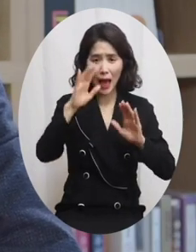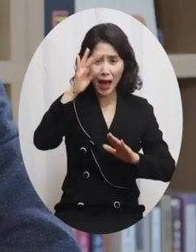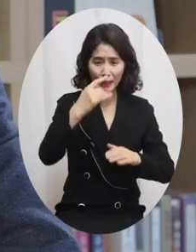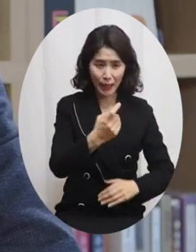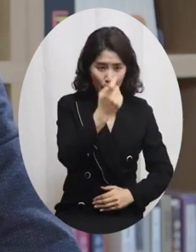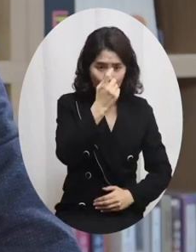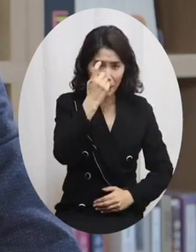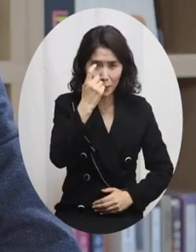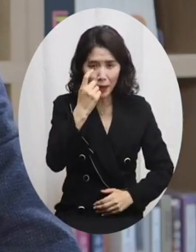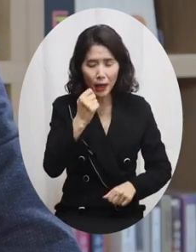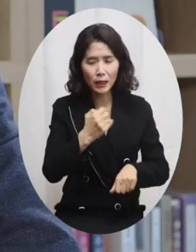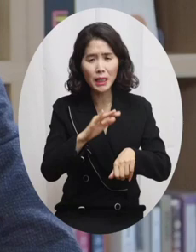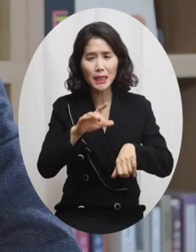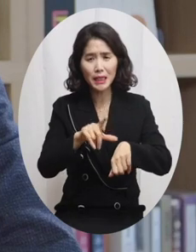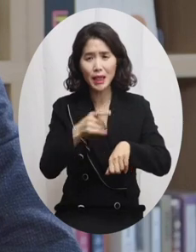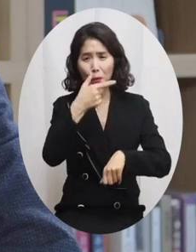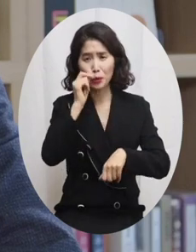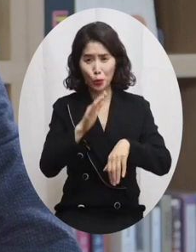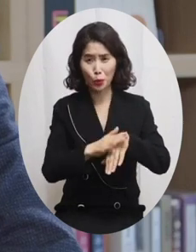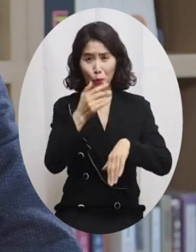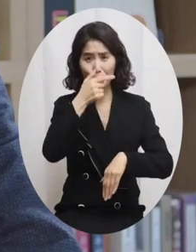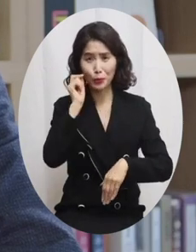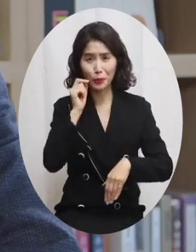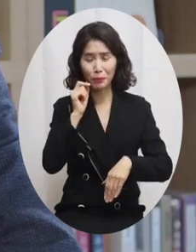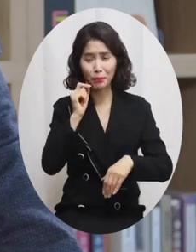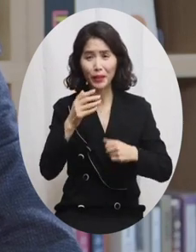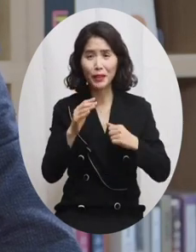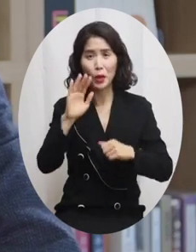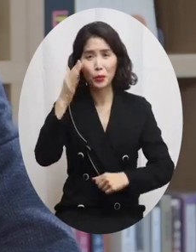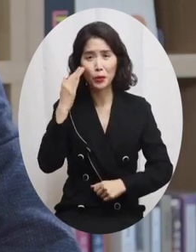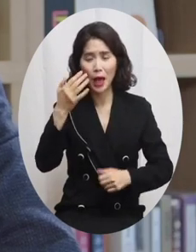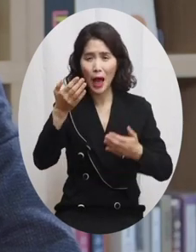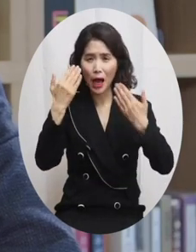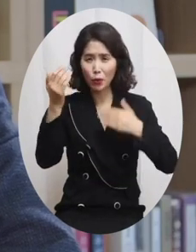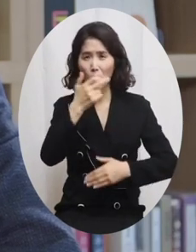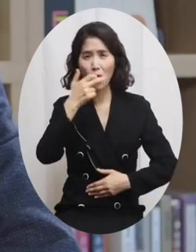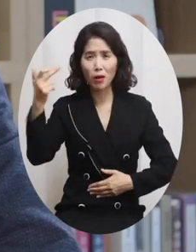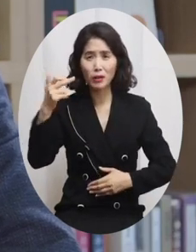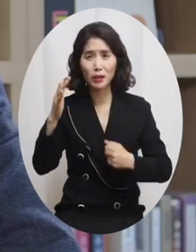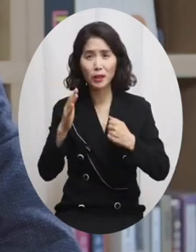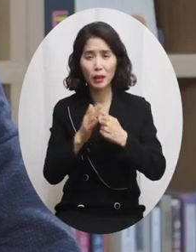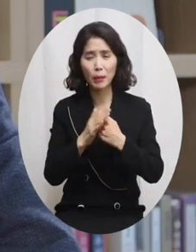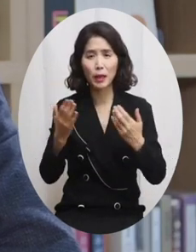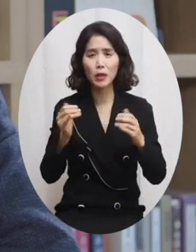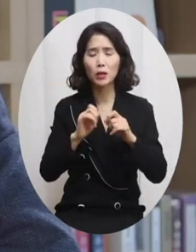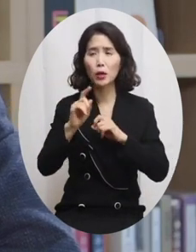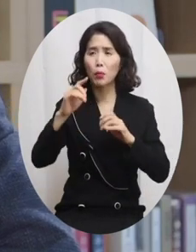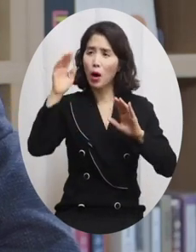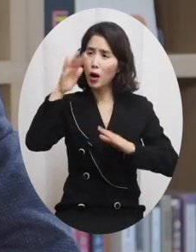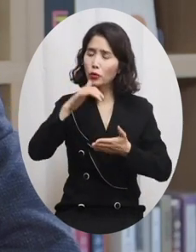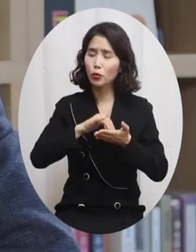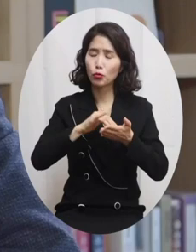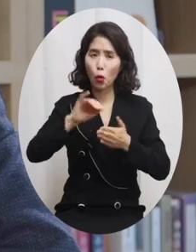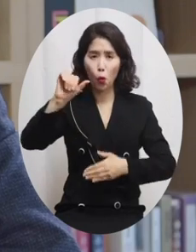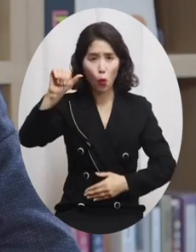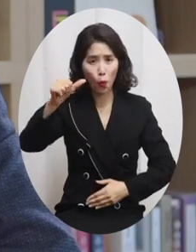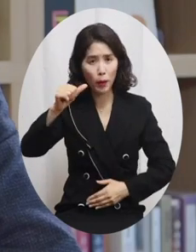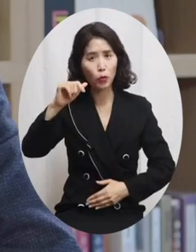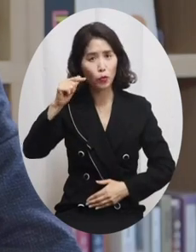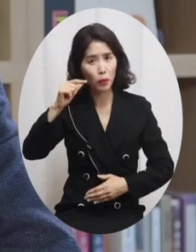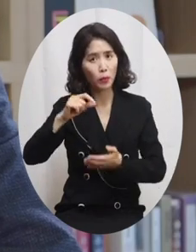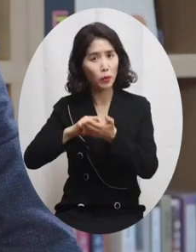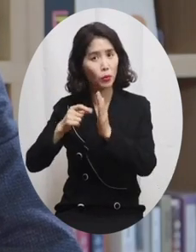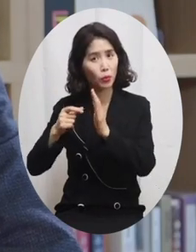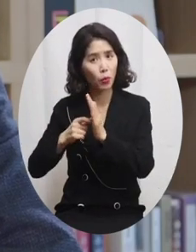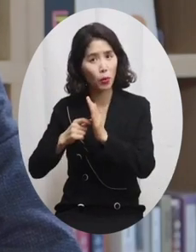너무 이제 그 일이 많아지고 뭐 요새는 학교가 대형화돼서 기본적으로 뭐 500명 이상이 되니까 네.